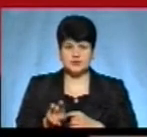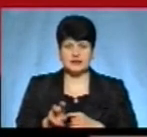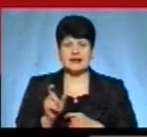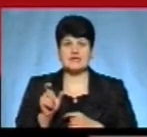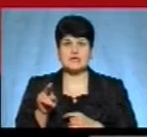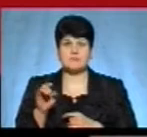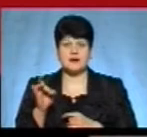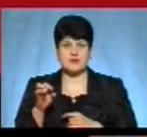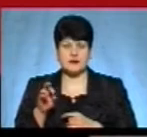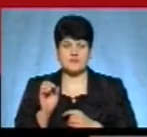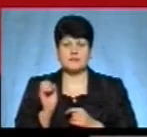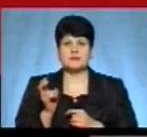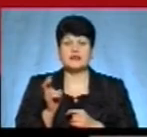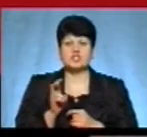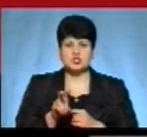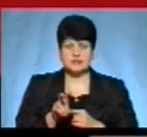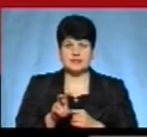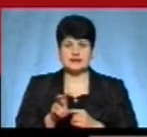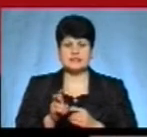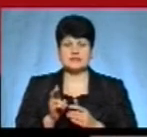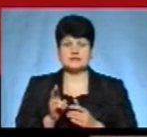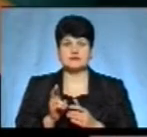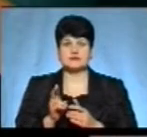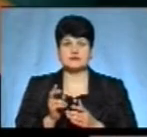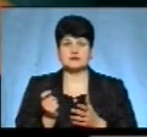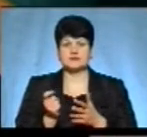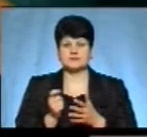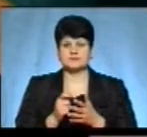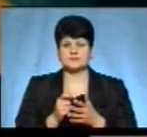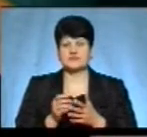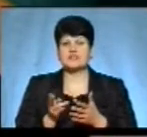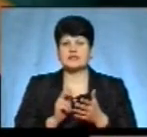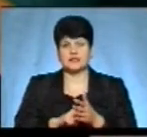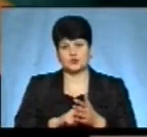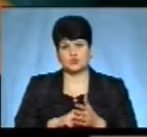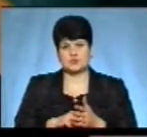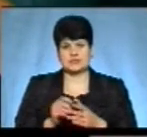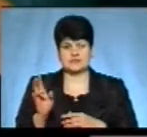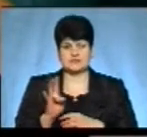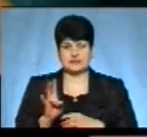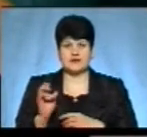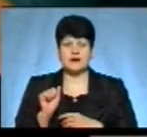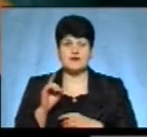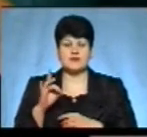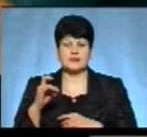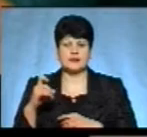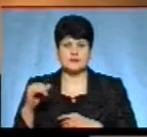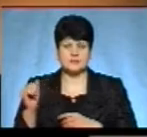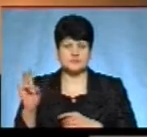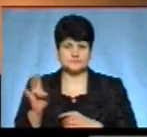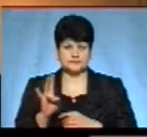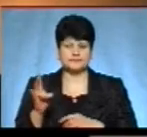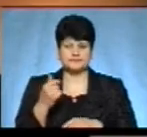єпархію. І вони прийшли, запечатали нам церкву. Архієпископ Тернопільський і Кременецький Православної церкви України